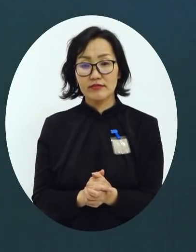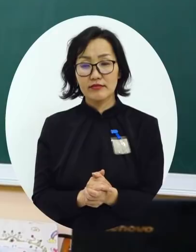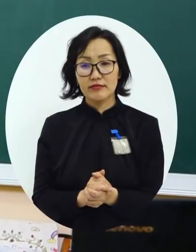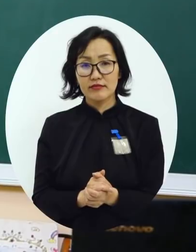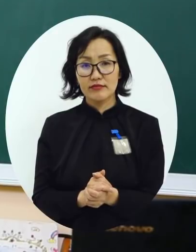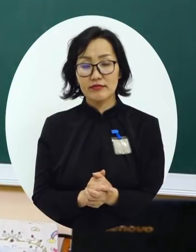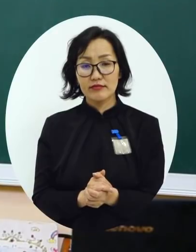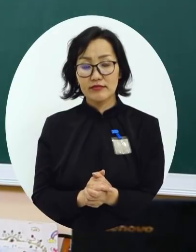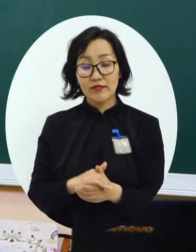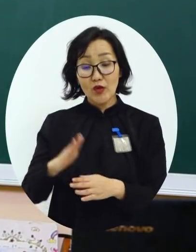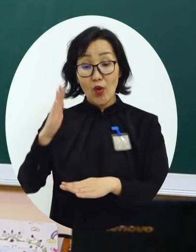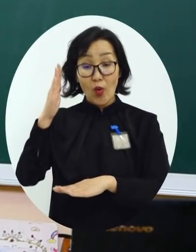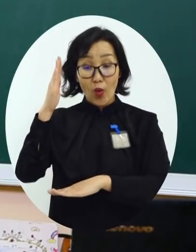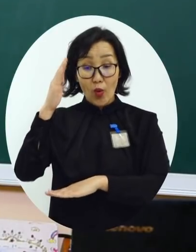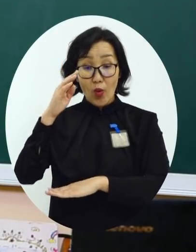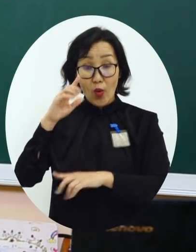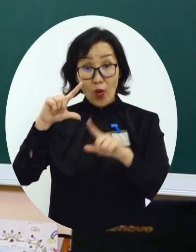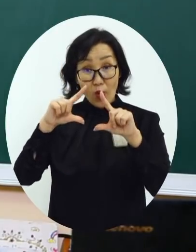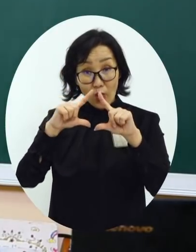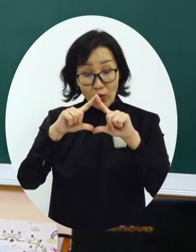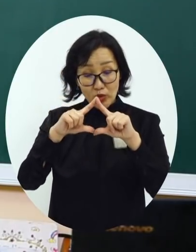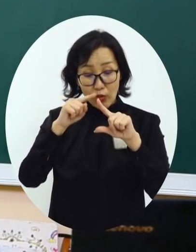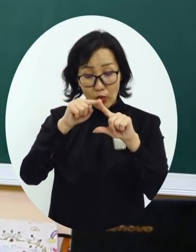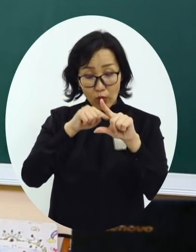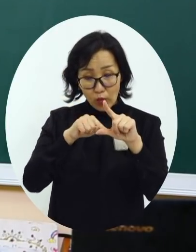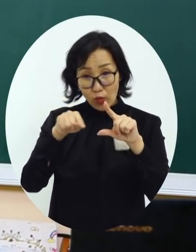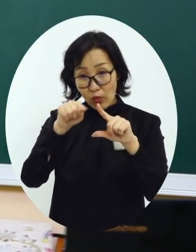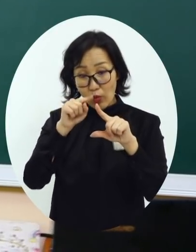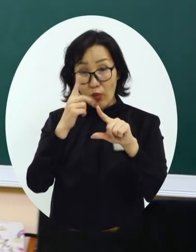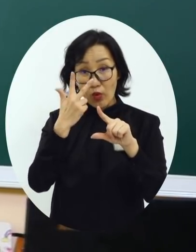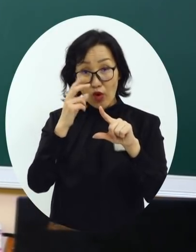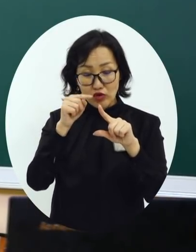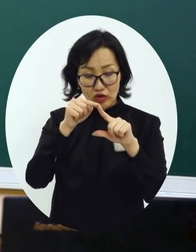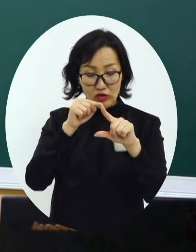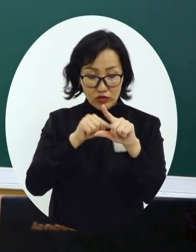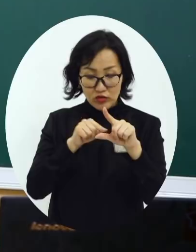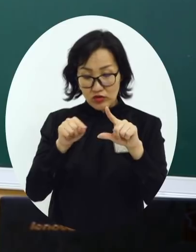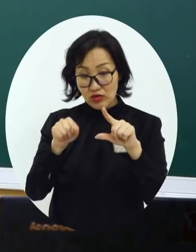За тэгвэл гурвалжны гурван өнцөг нь гурвалаа